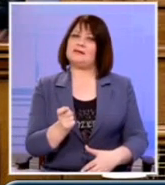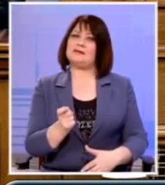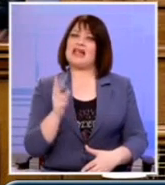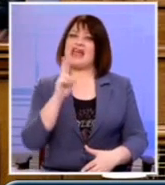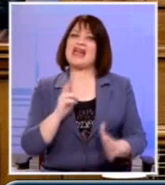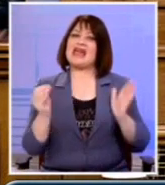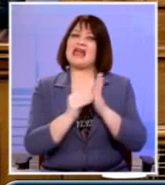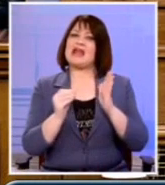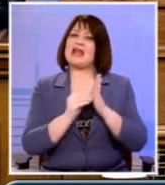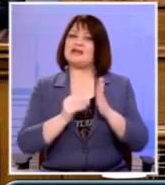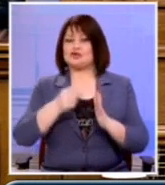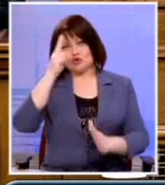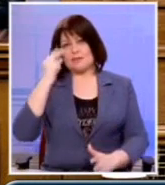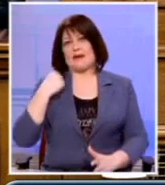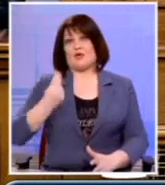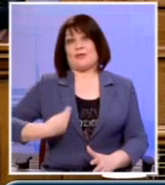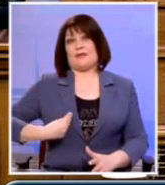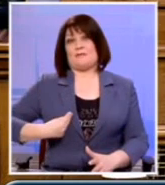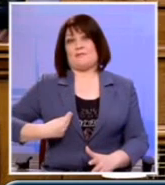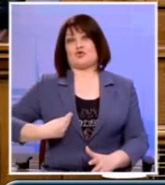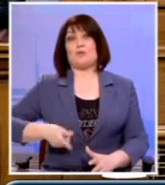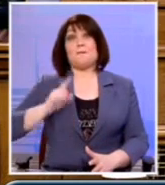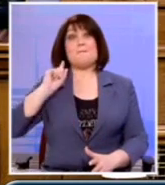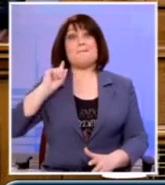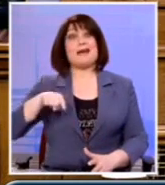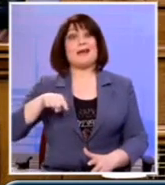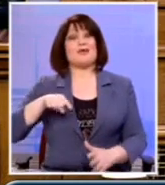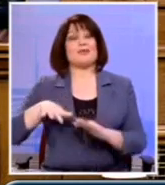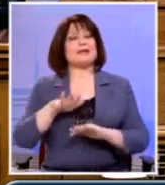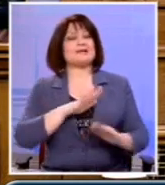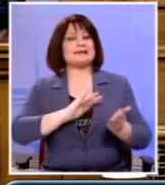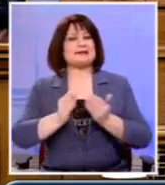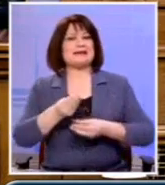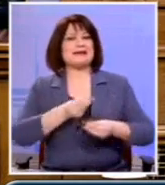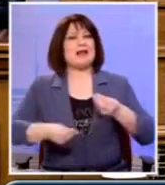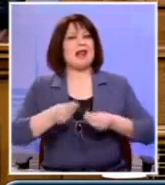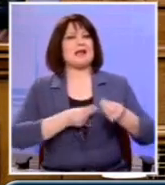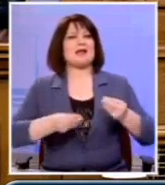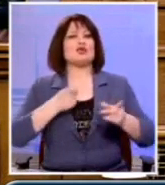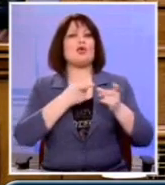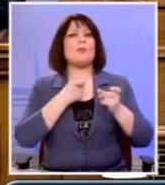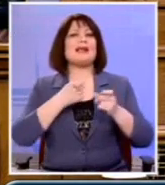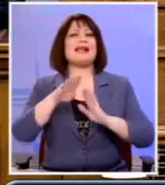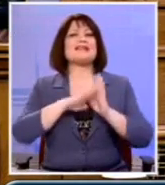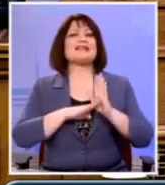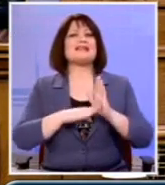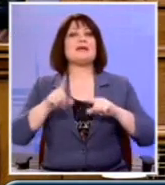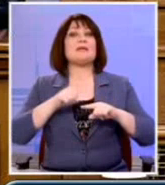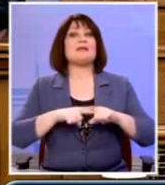ρήτρες προς το γερμανικό δημόσιο για παράνομες συναλλαγές οπλικών συστημάτων με την